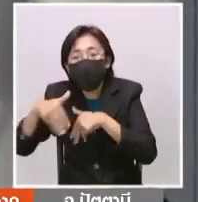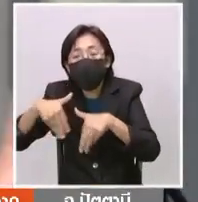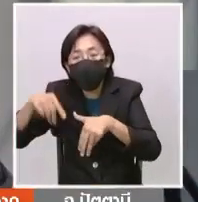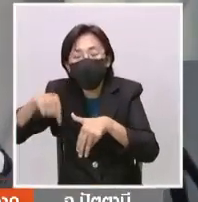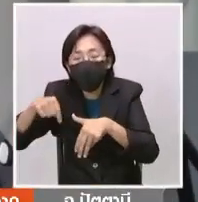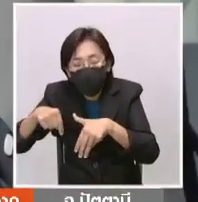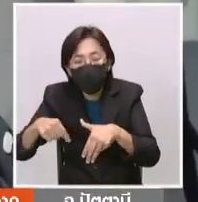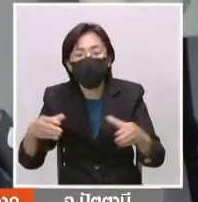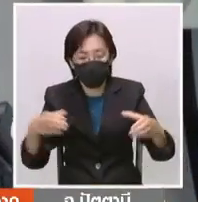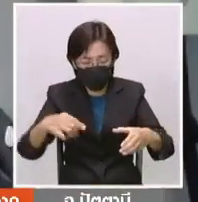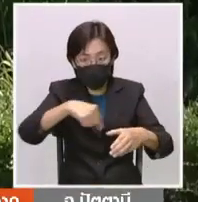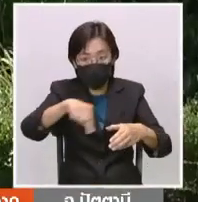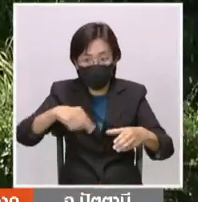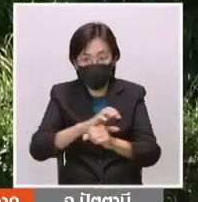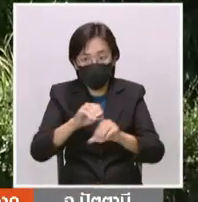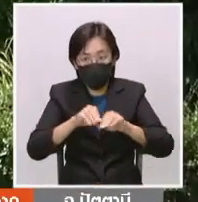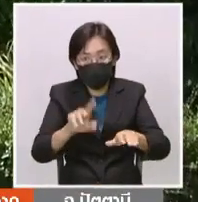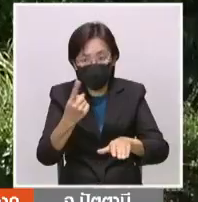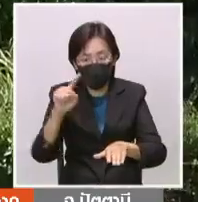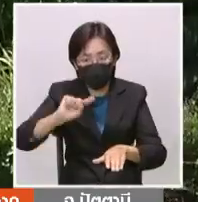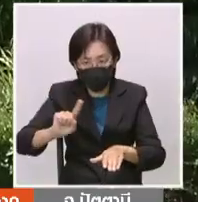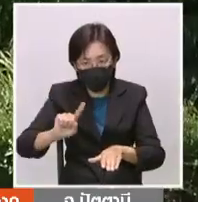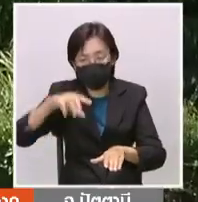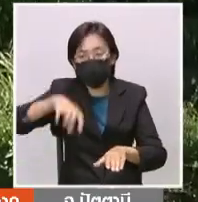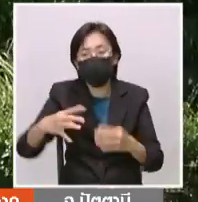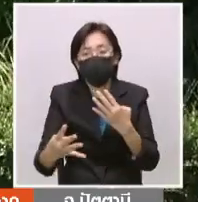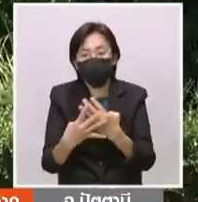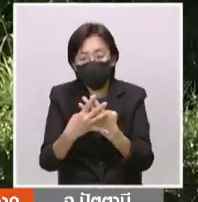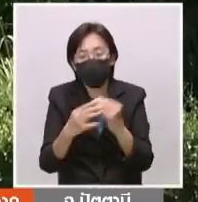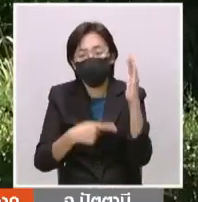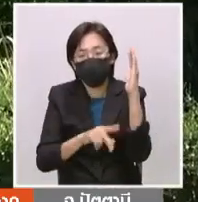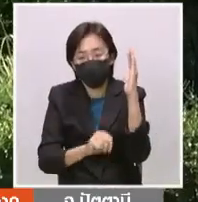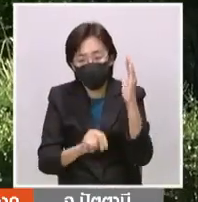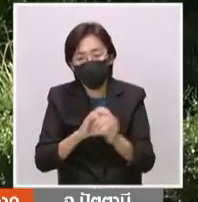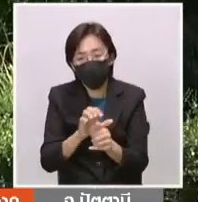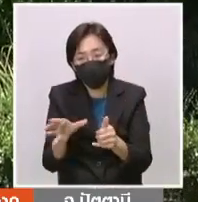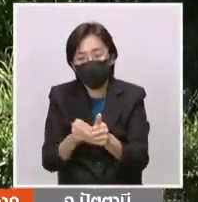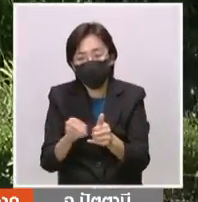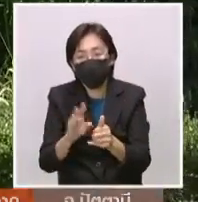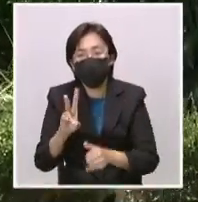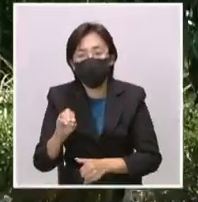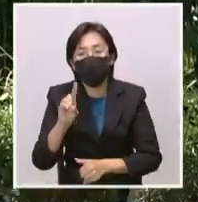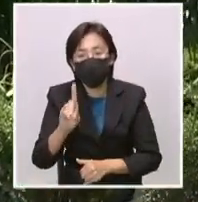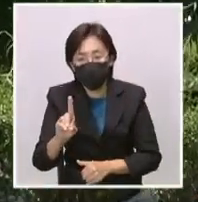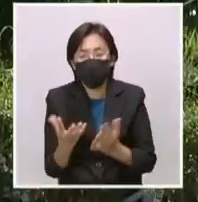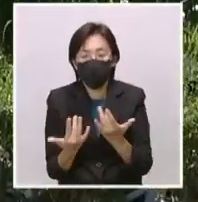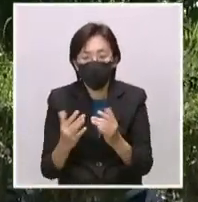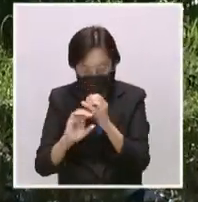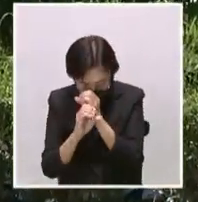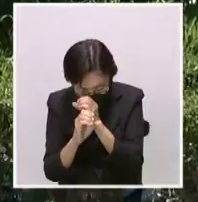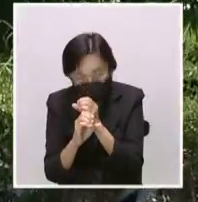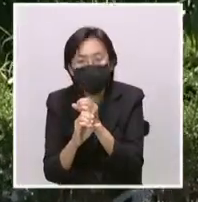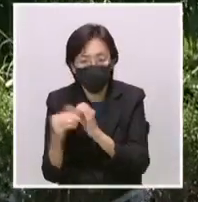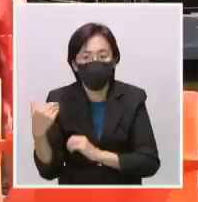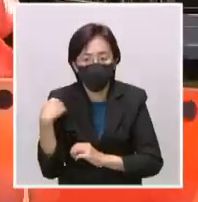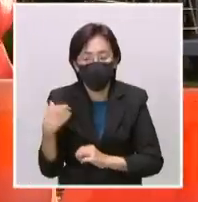บาดเป็นกลุ่มก้อนหรือว่าคลัสเตอร์ใหม่ในเรือนจำกลางปัตตานีเหมือนกันนะครับล่าสุดติดเชื้อรวม71คนแล้วก็อยู่ระหว่างรอผลตรวจอีกจำนวนห